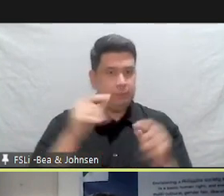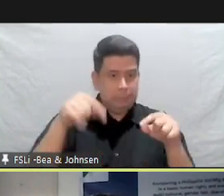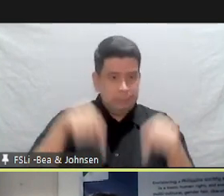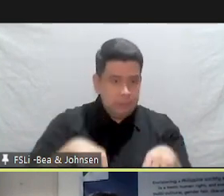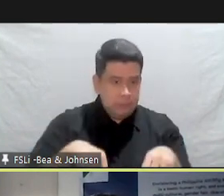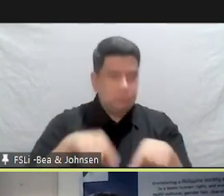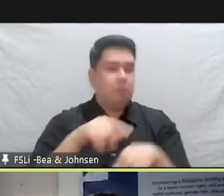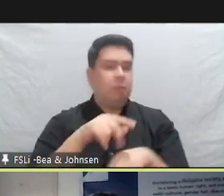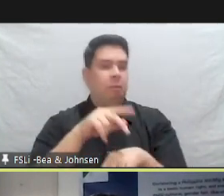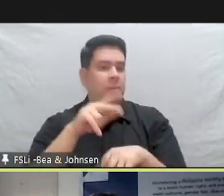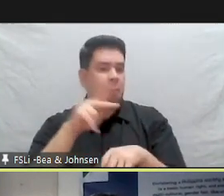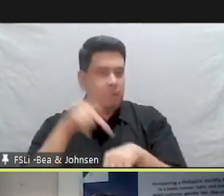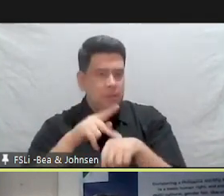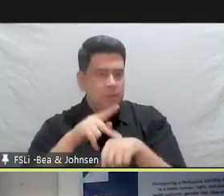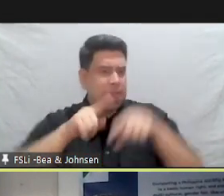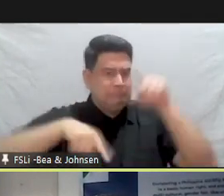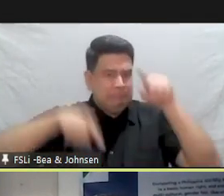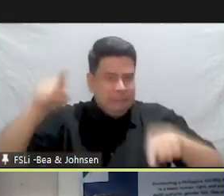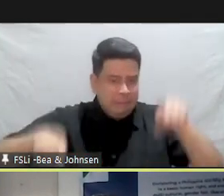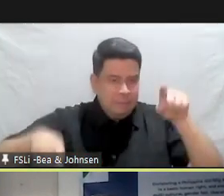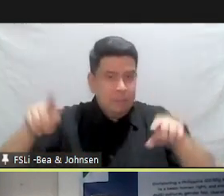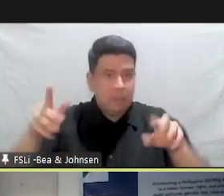Pilipinas.